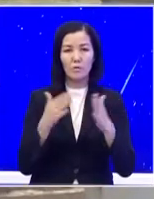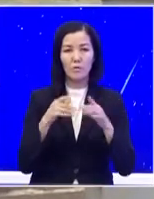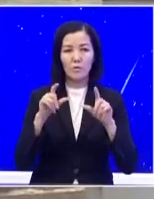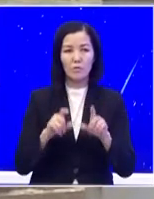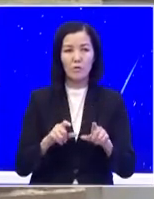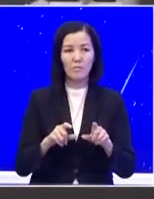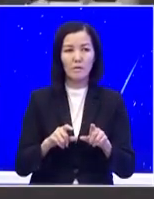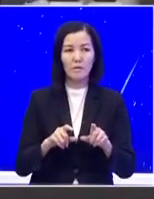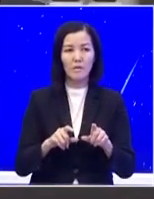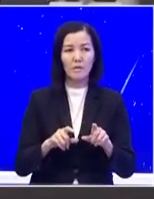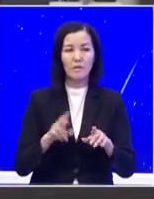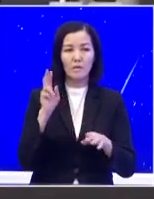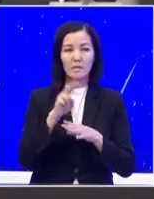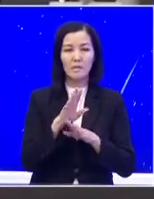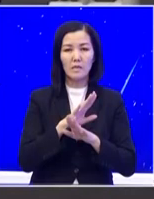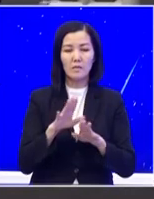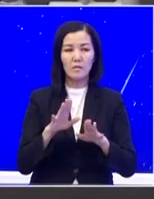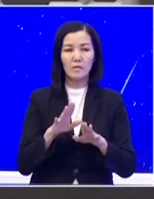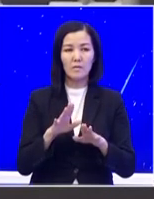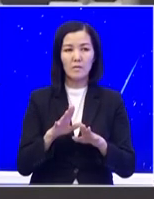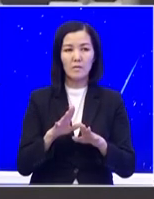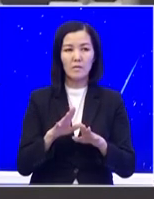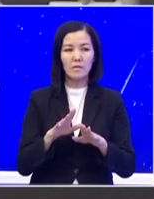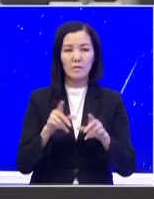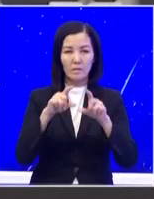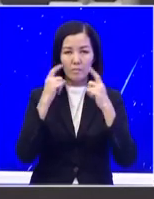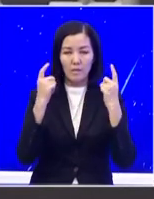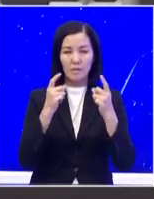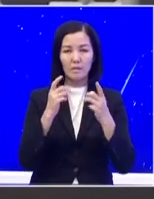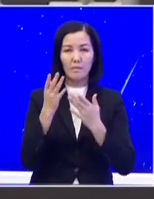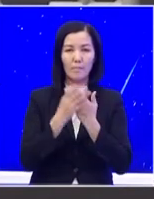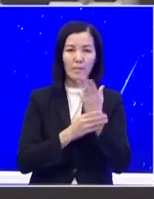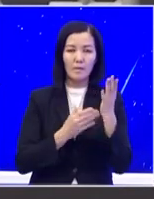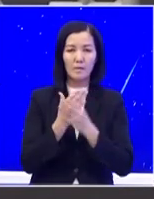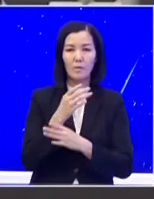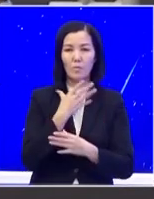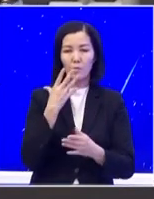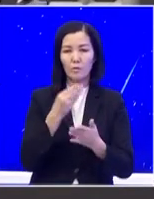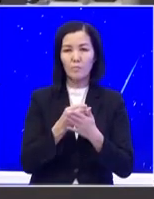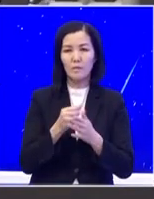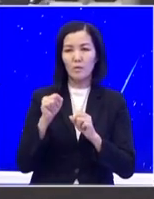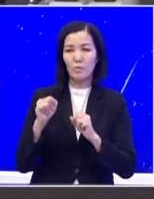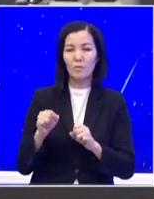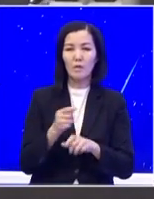отырып, немесе сыртқа шығатын болса, арнайы өзі медициналық маскаларын тағып, және өзіміздің дәрігерлерімізге